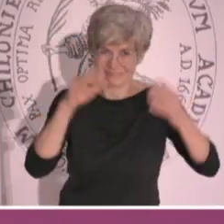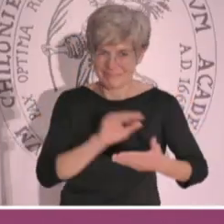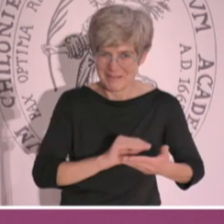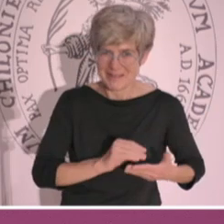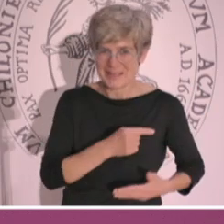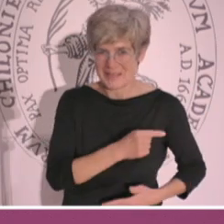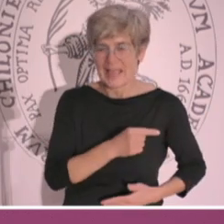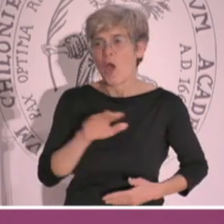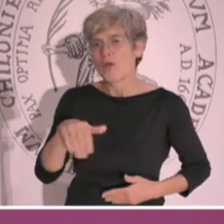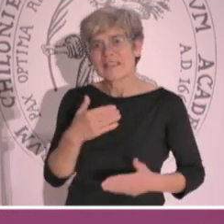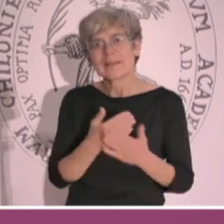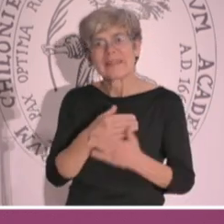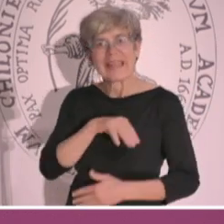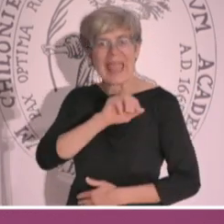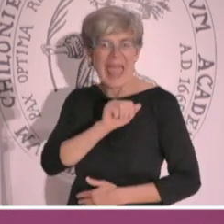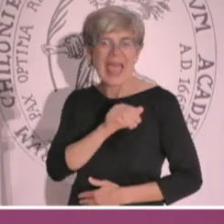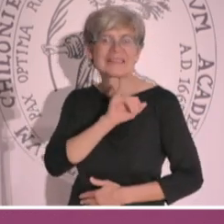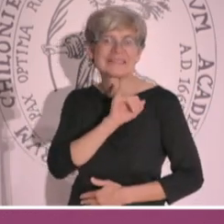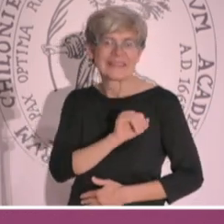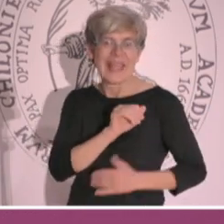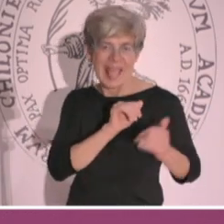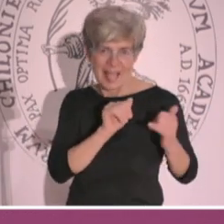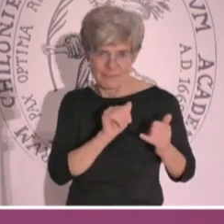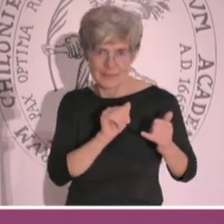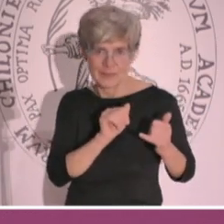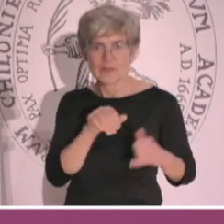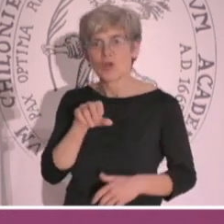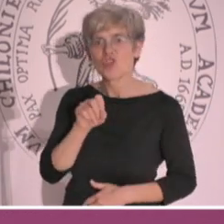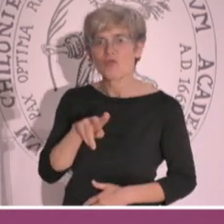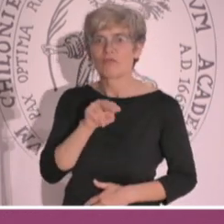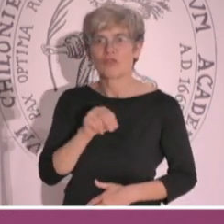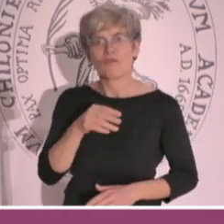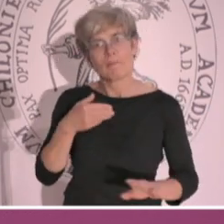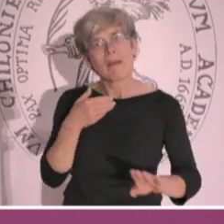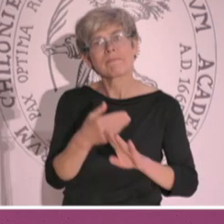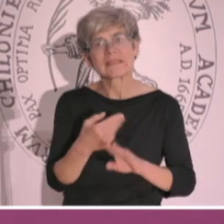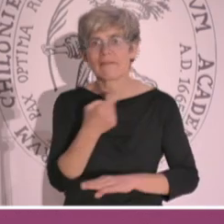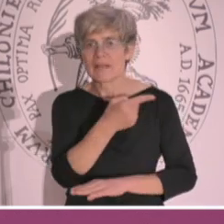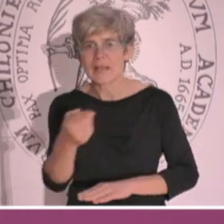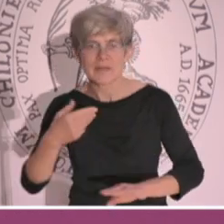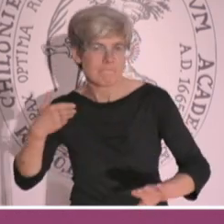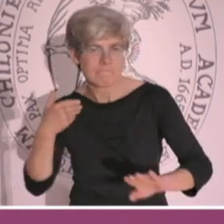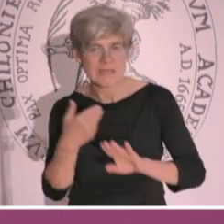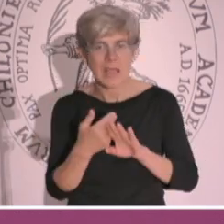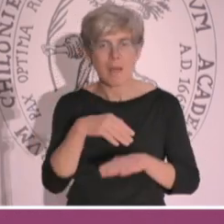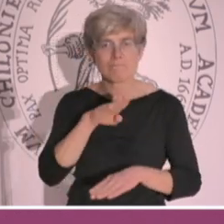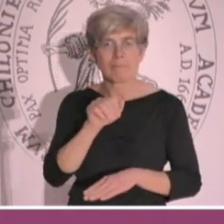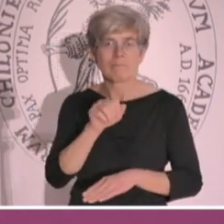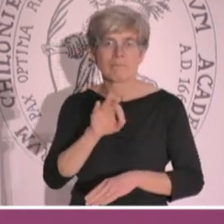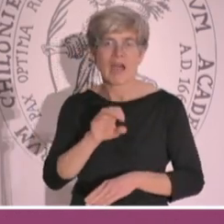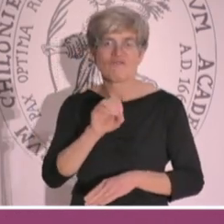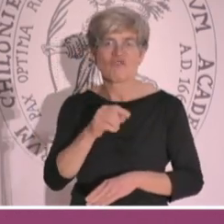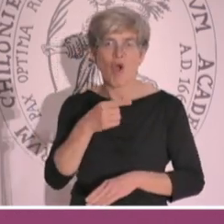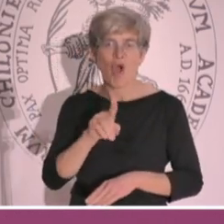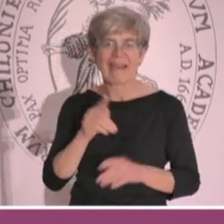Und es gibt auch wieder die Erste-Hilfe. Noch bis 12. November können Sie, wenn Sie noch keinen BAföG-Antrag gestellt haben und Fragen haben